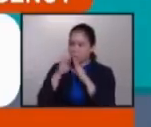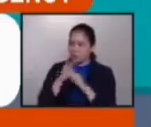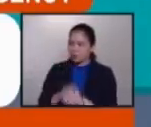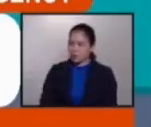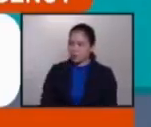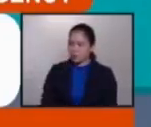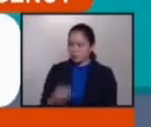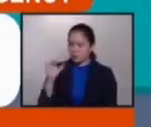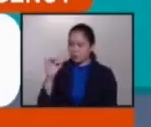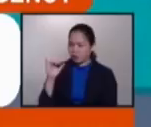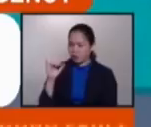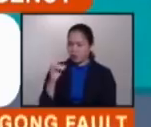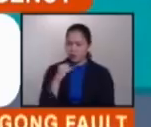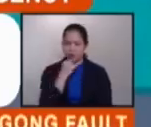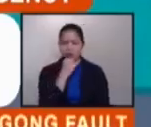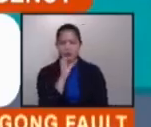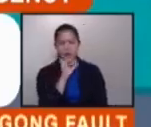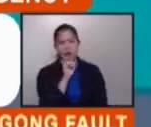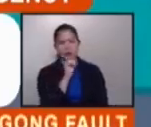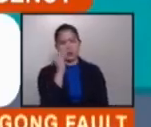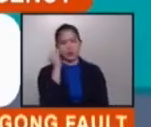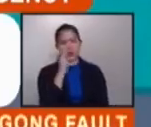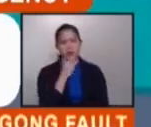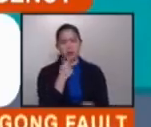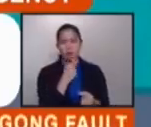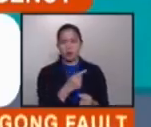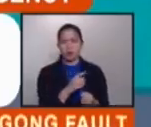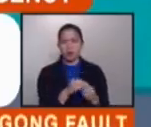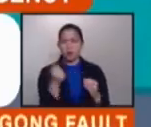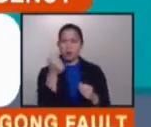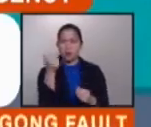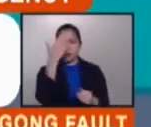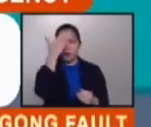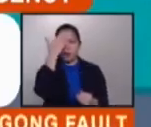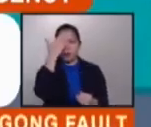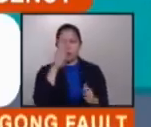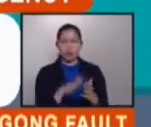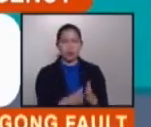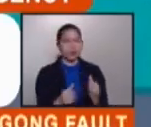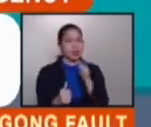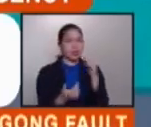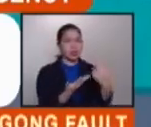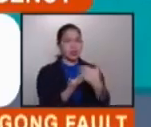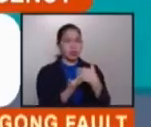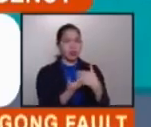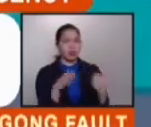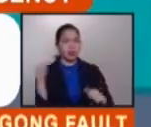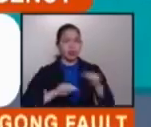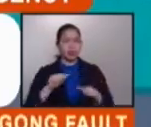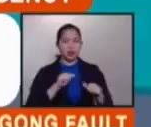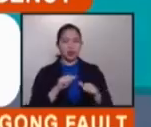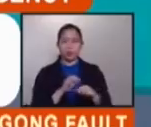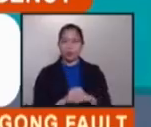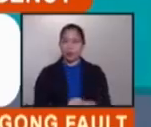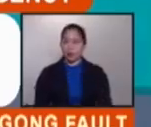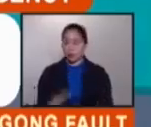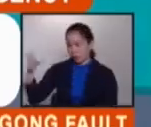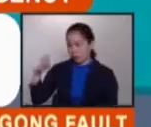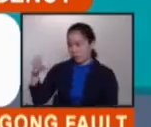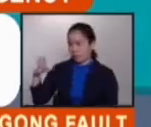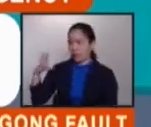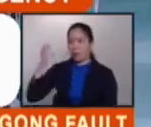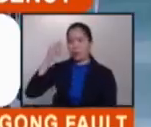Sir, yung kasi yung ilan nila sa akin, yung SSS nila, yung ibang ano nila, hindi naman po nila lumapit sa akin para sana na-action na namin, sir. Okay, sandali lang po